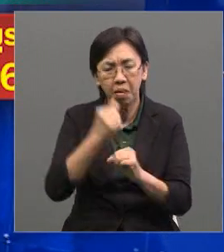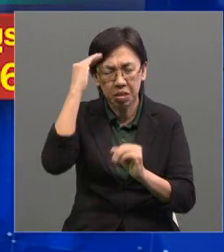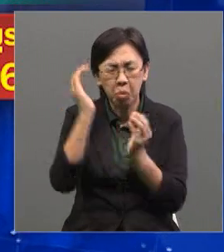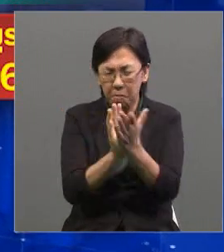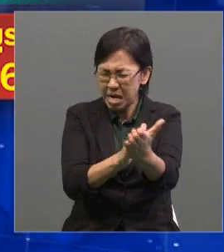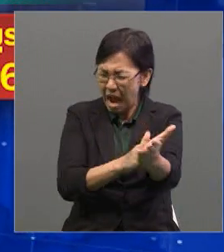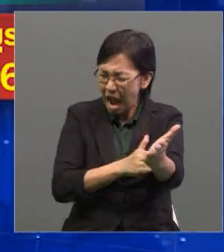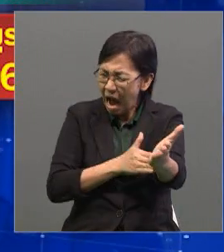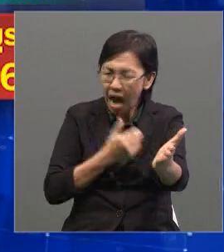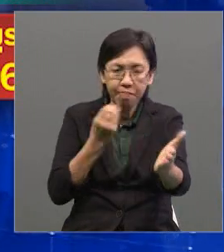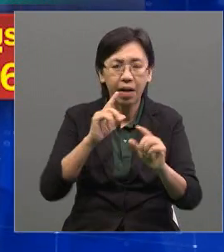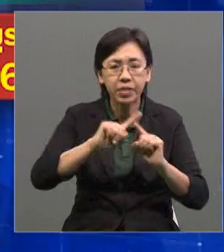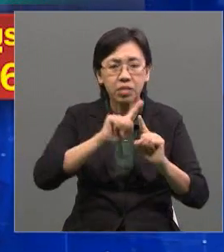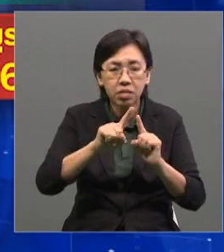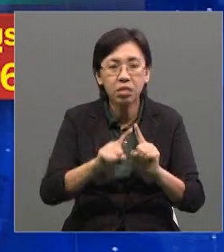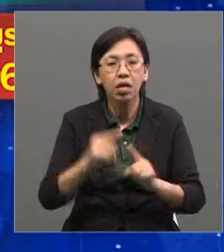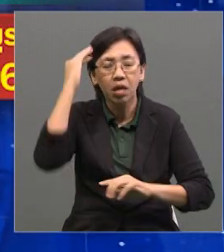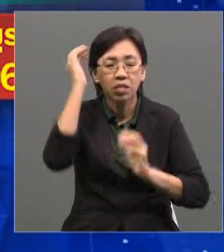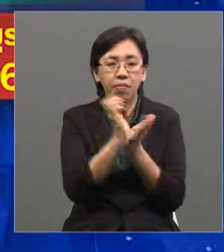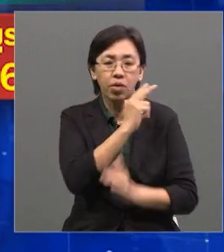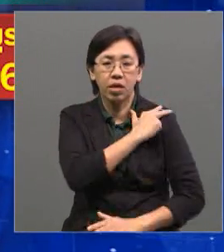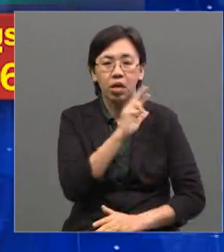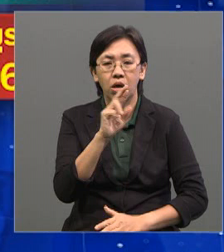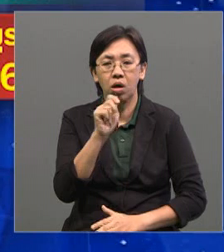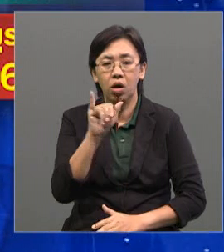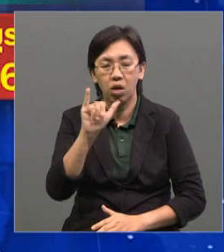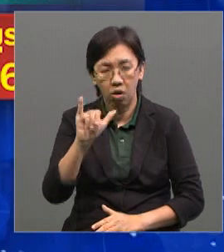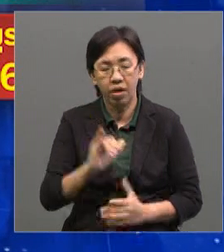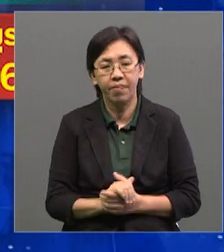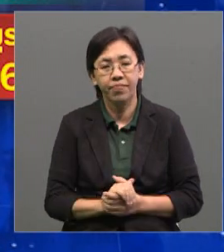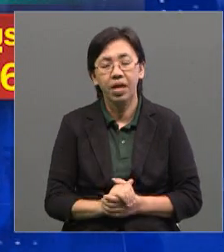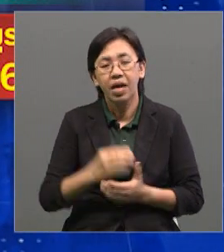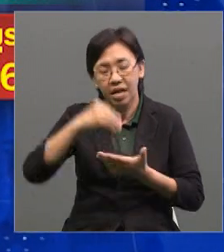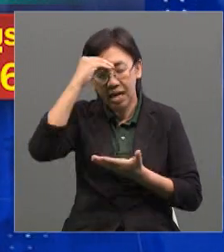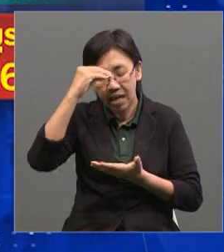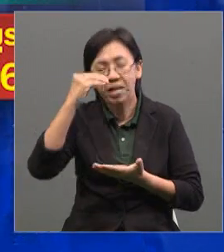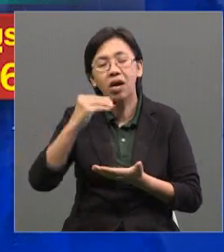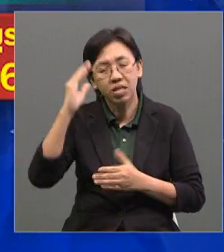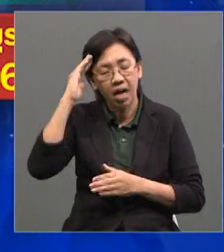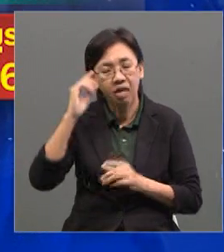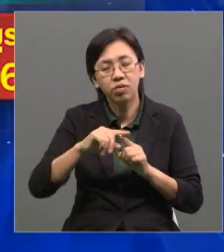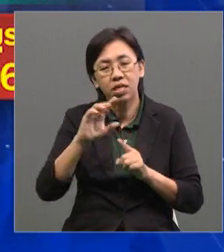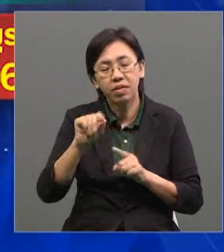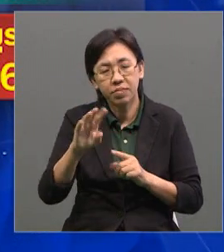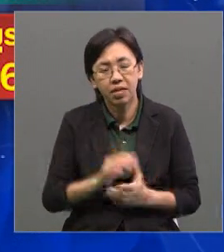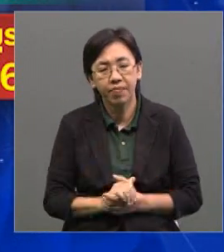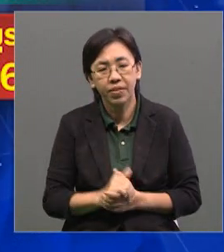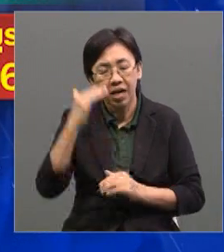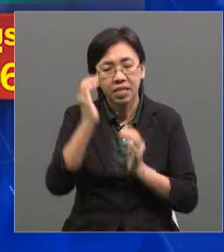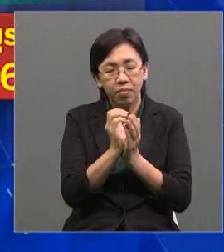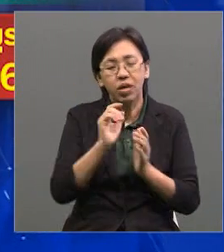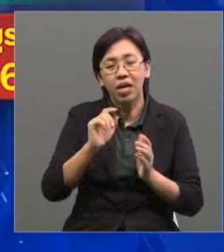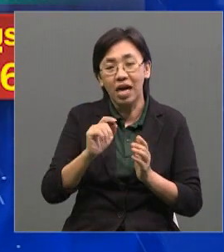ให้จากซ้ายไปขวาเลยก็คือพลตำรวจเอกรอยอิงคไพโรจนักเรียนเตรียมทหารรุ่นที่ 24โรงเรียนนายร้อยตำรวจรุ่นที่